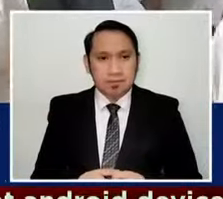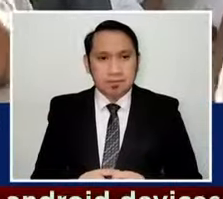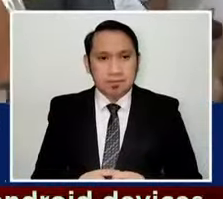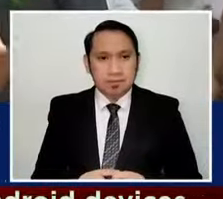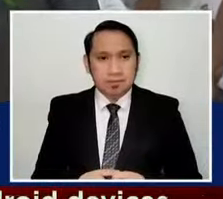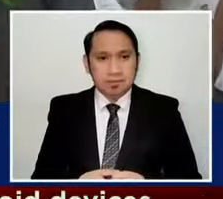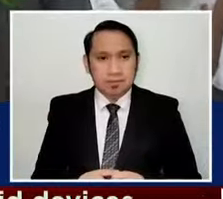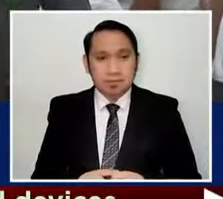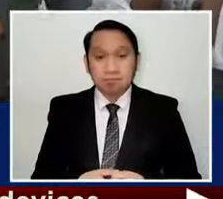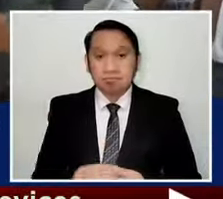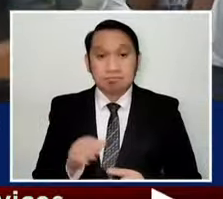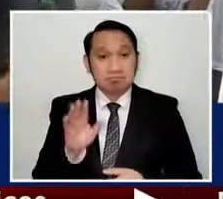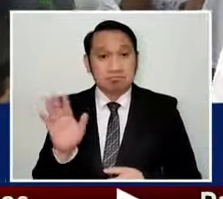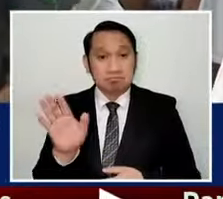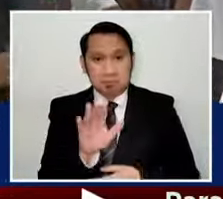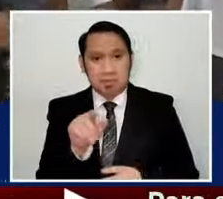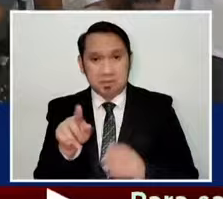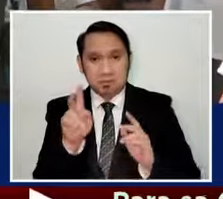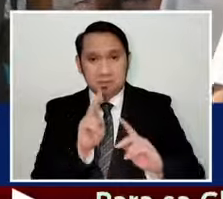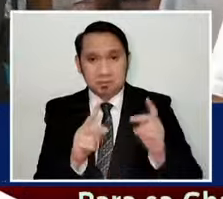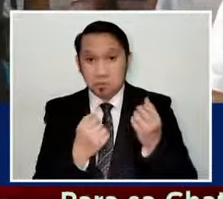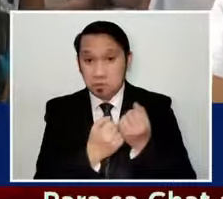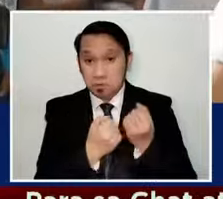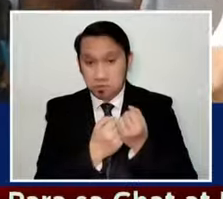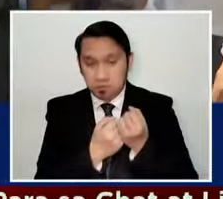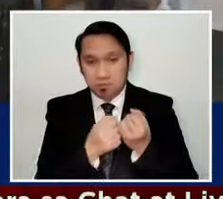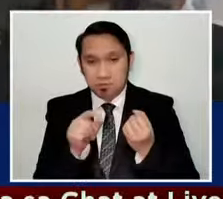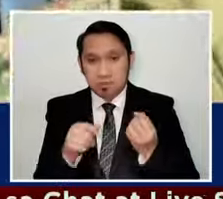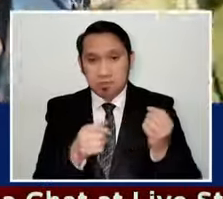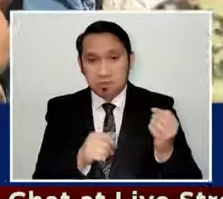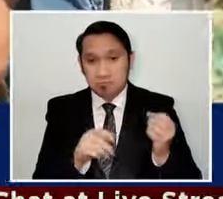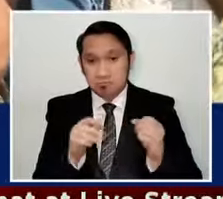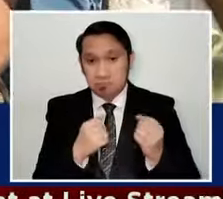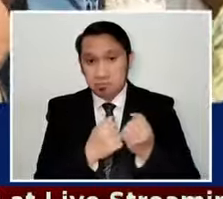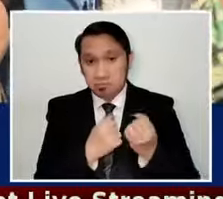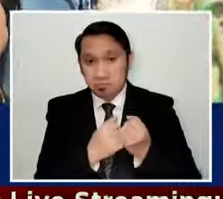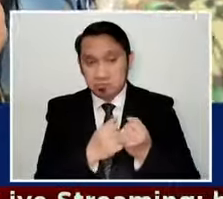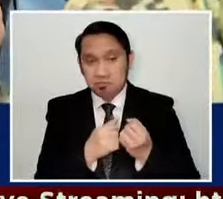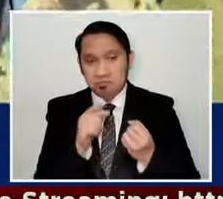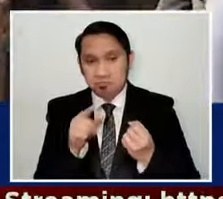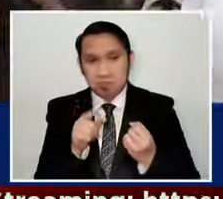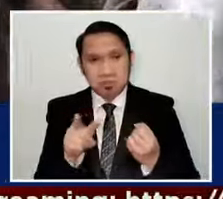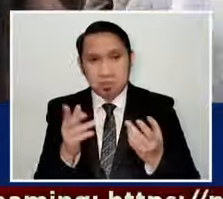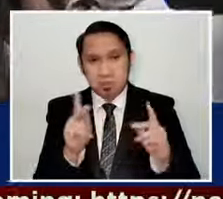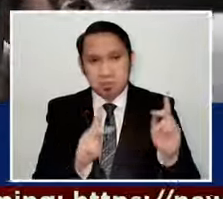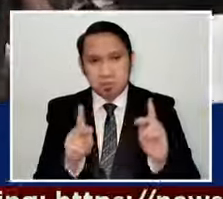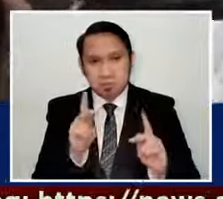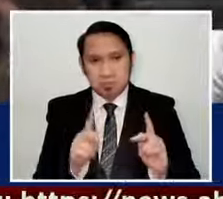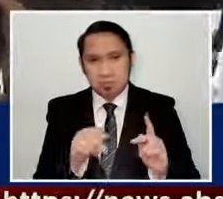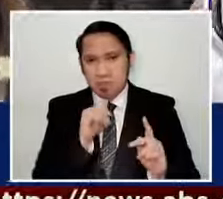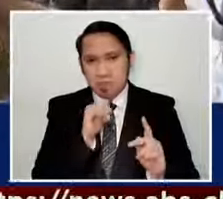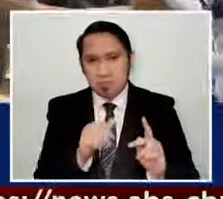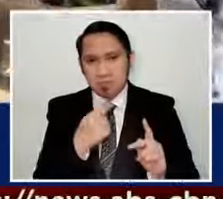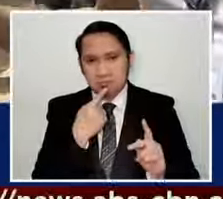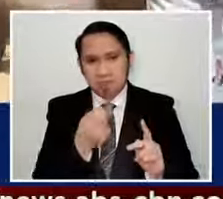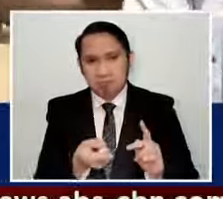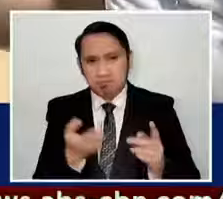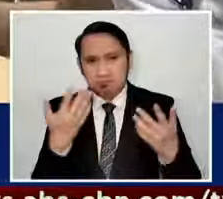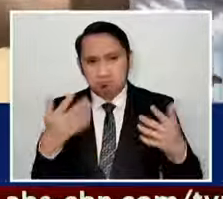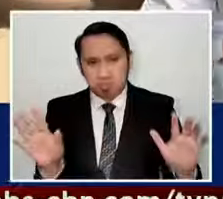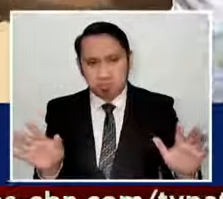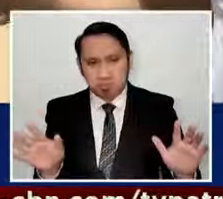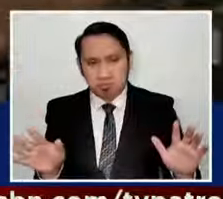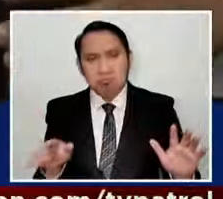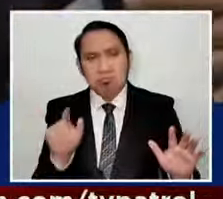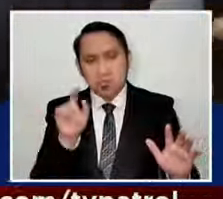Para sa mga taga-suporta ni Governor Orwel Degamo ng Negros Oriental, hindi natatapos sa libing ang kanilang panawagan para sa hustisya